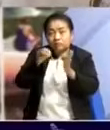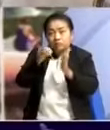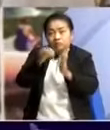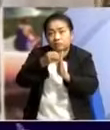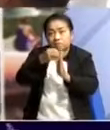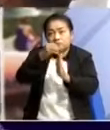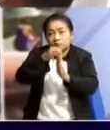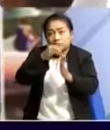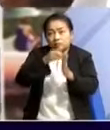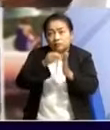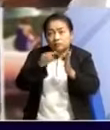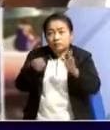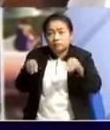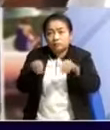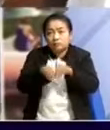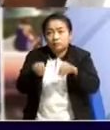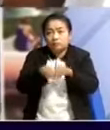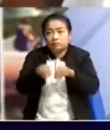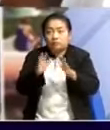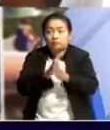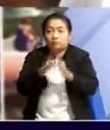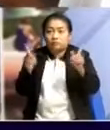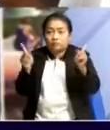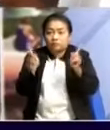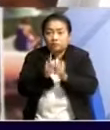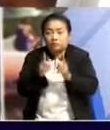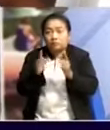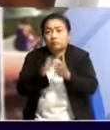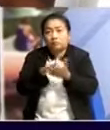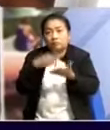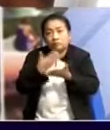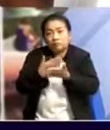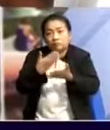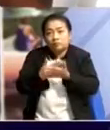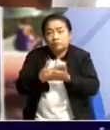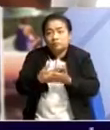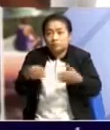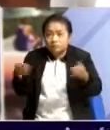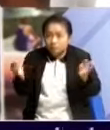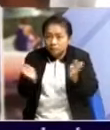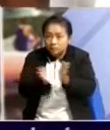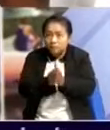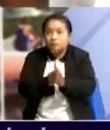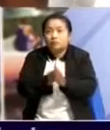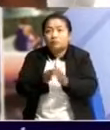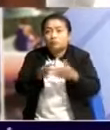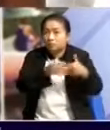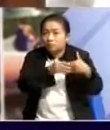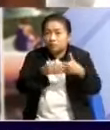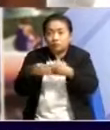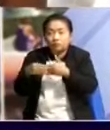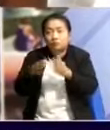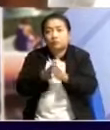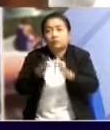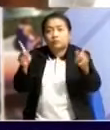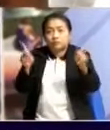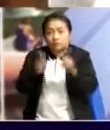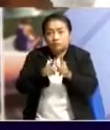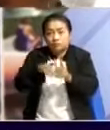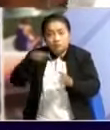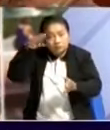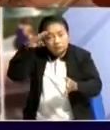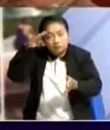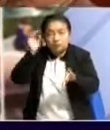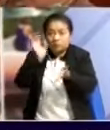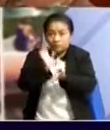ก่อเหตุในลักษณะเดียวกันเลยก็รวมตัวทยอยเข้าแจ้งความกับสถานีตำรวจในพื้นที่ด้วยเช่นเดียวกันทางด้านผู้เสียหายอีกหนึ่งร